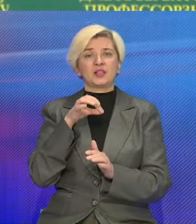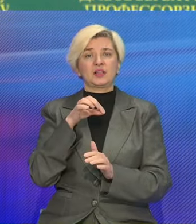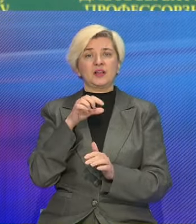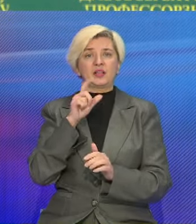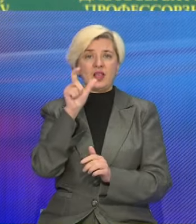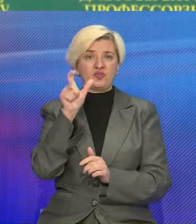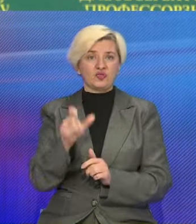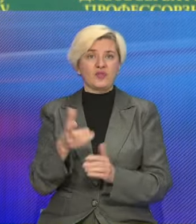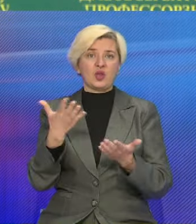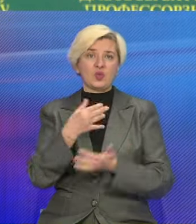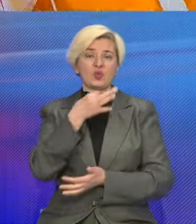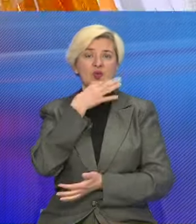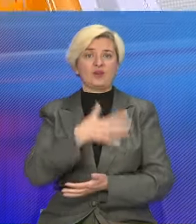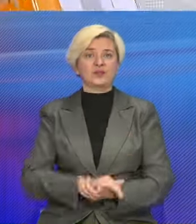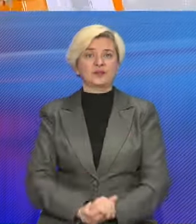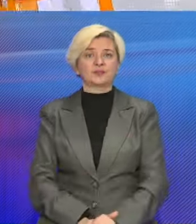за того, хто йому подобається.